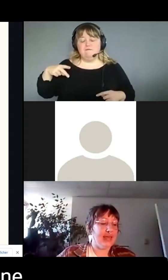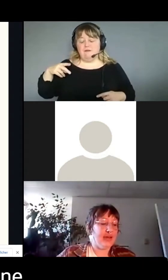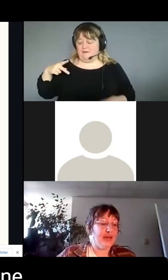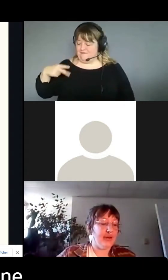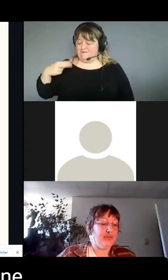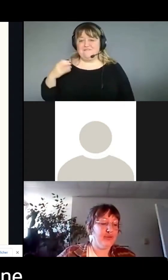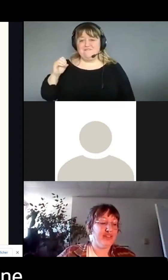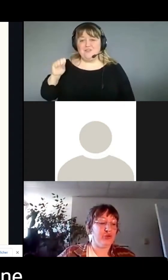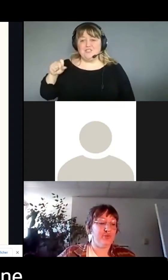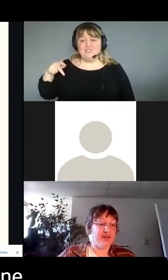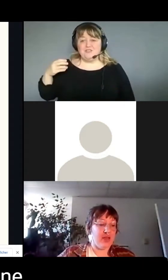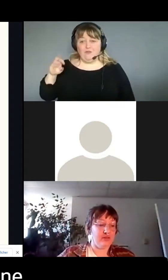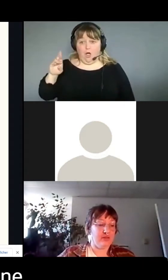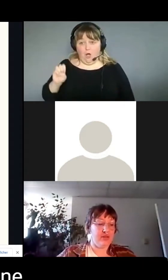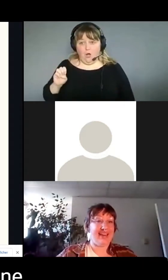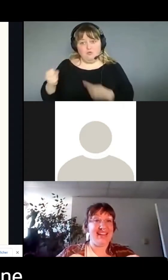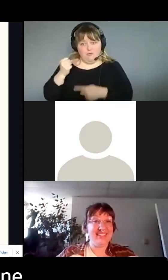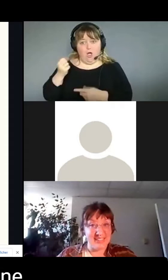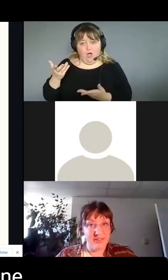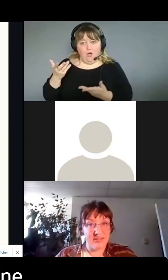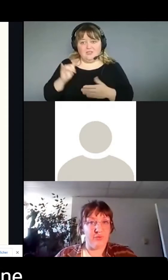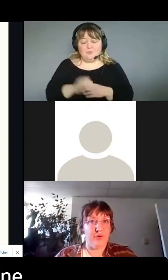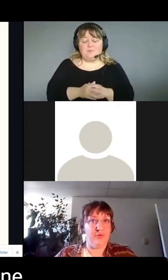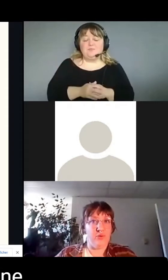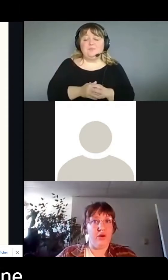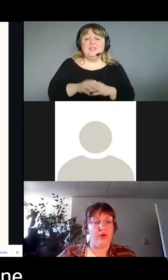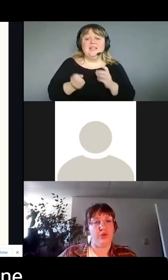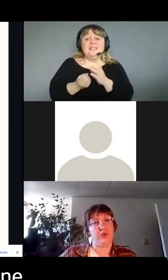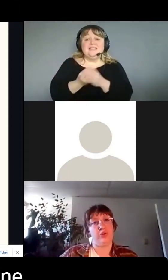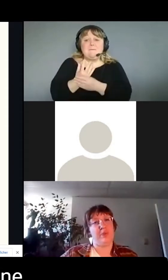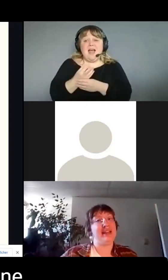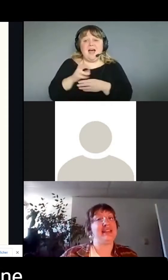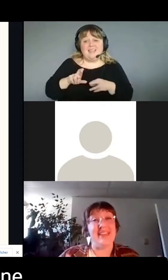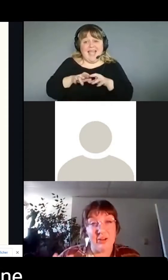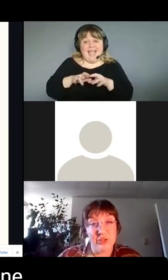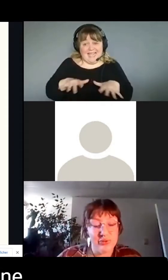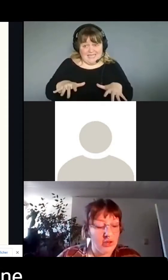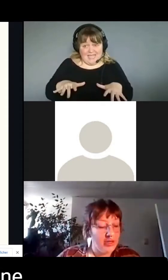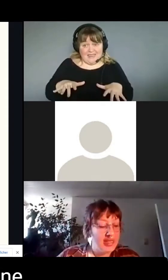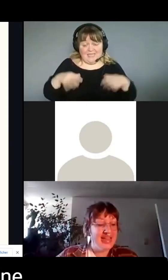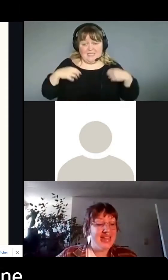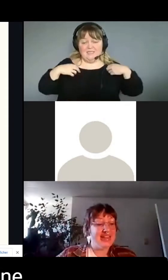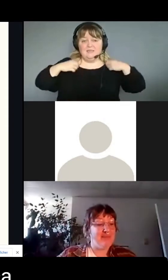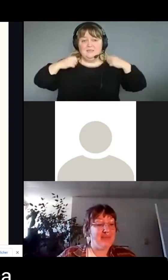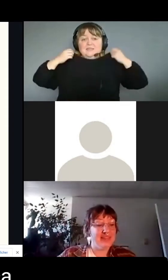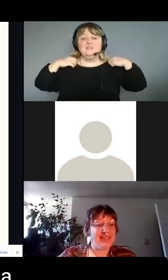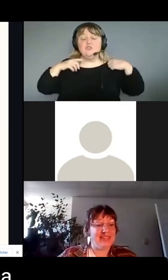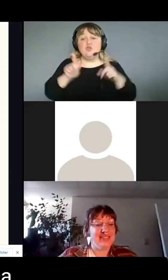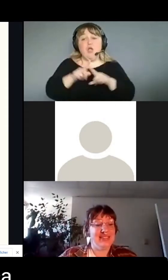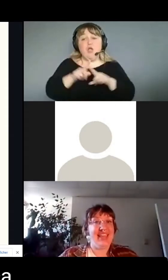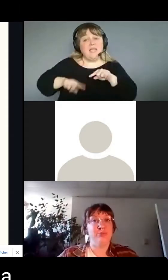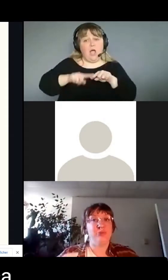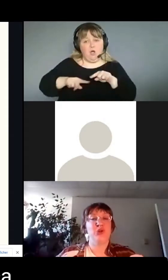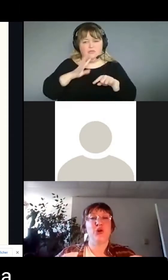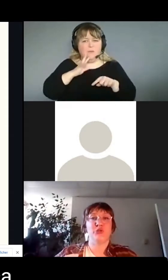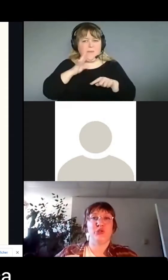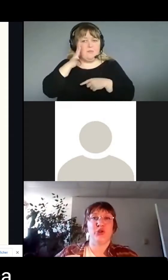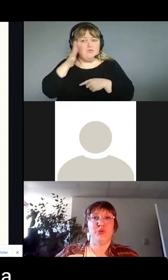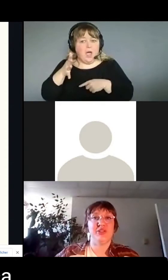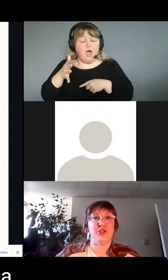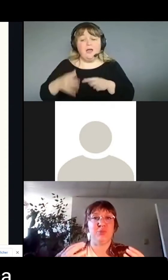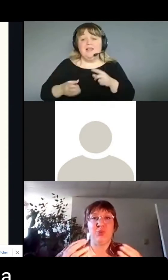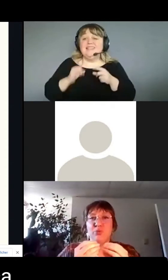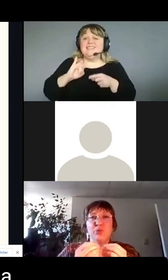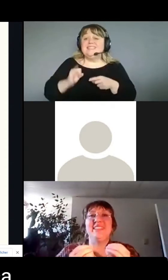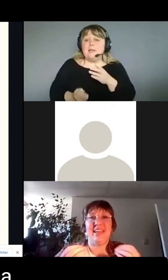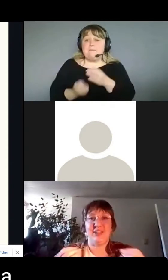Et vu que c'est une plante racine, on va le voir, on va parler des carottes plus tard. Les plantes racines aiment ça, un sol